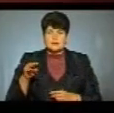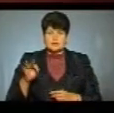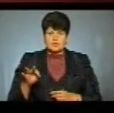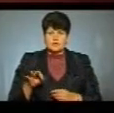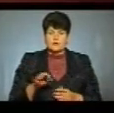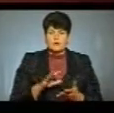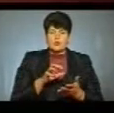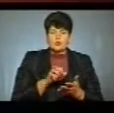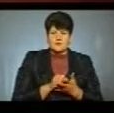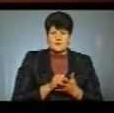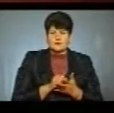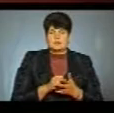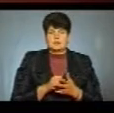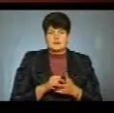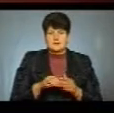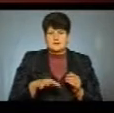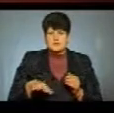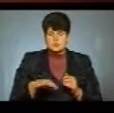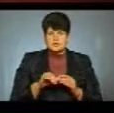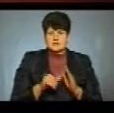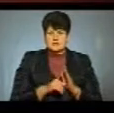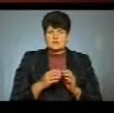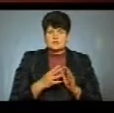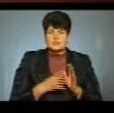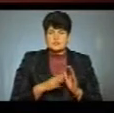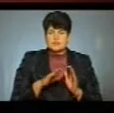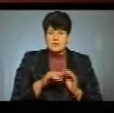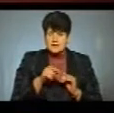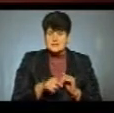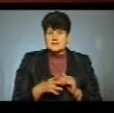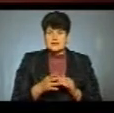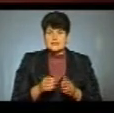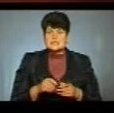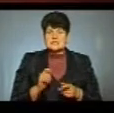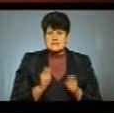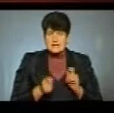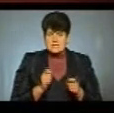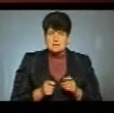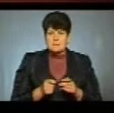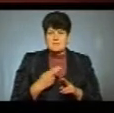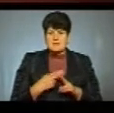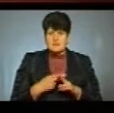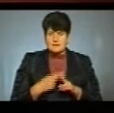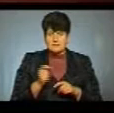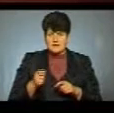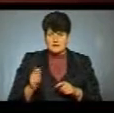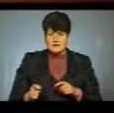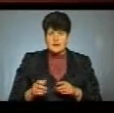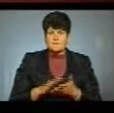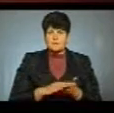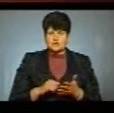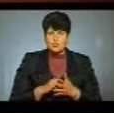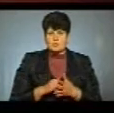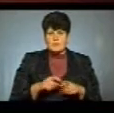19 вересня. Чоловік каже, на стадіоні цирк встановлював намети, їх закріплювали металевими кілками і цим пошкодили асфальтовану